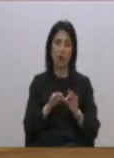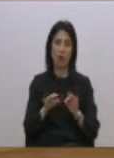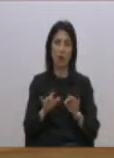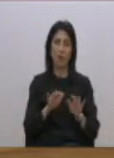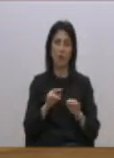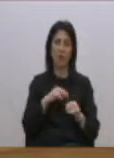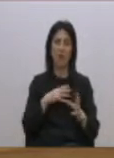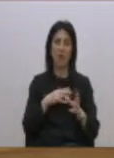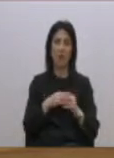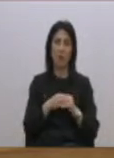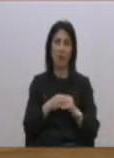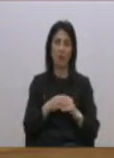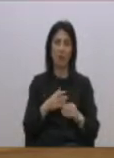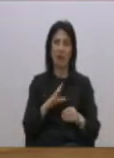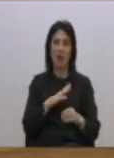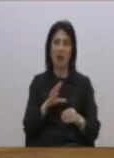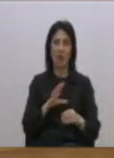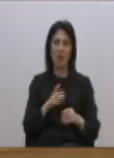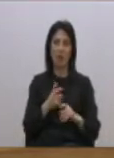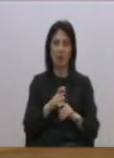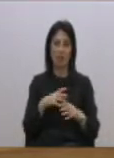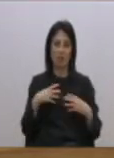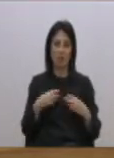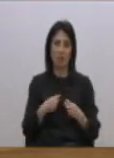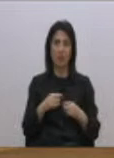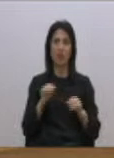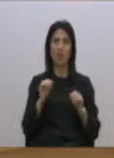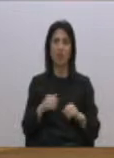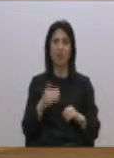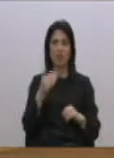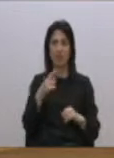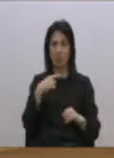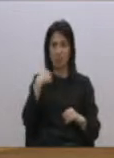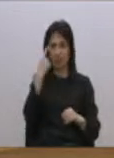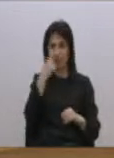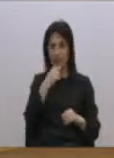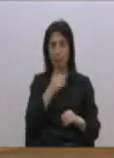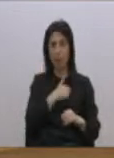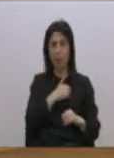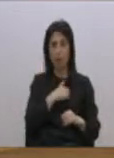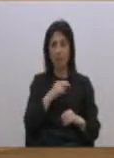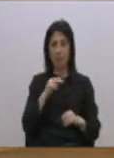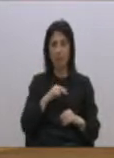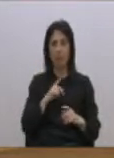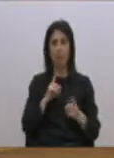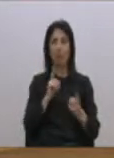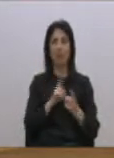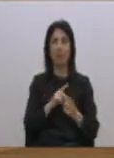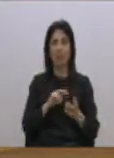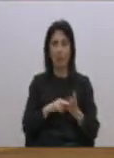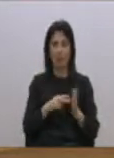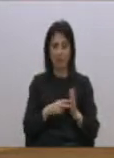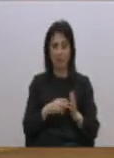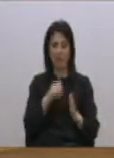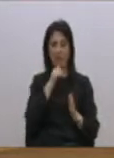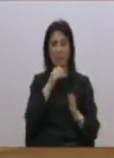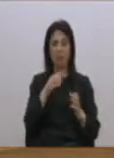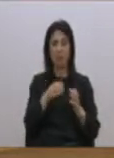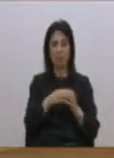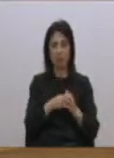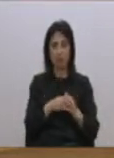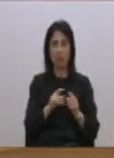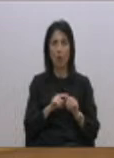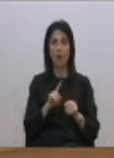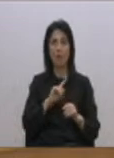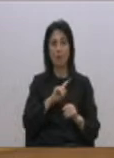რომ თანამშრომლობა არ გქონდა ეს არის ძალიან სამწუხარო შესაძლებელი თქვენ პირადად მოინდომეთ და სამუშაო შეხოთაც დაგეგმეთ და ექსპერტული ჯგუფებიც იყო და